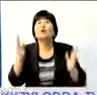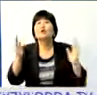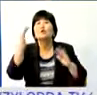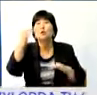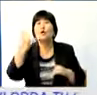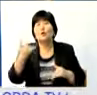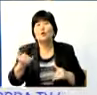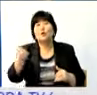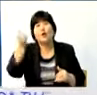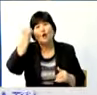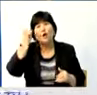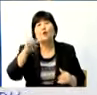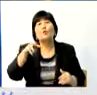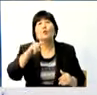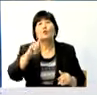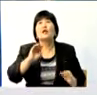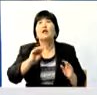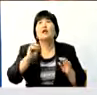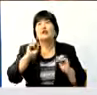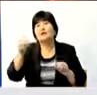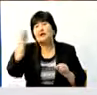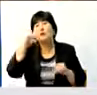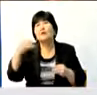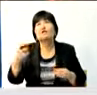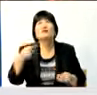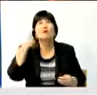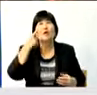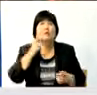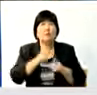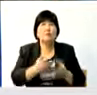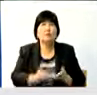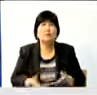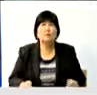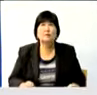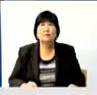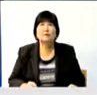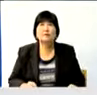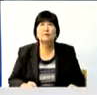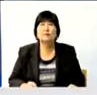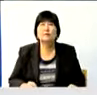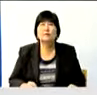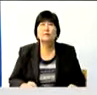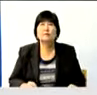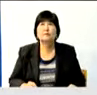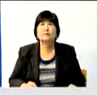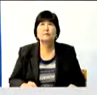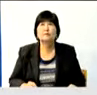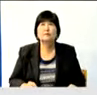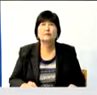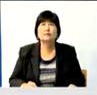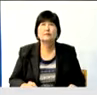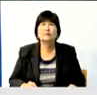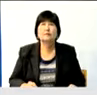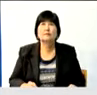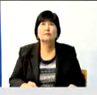музейге қалдырып кетсем деп уәде беріп отырмын. Батыс, шығыс ілімдерін игердің, қарекеңнің арманы